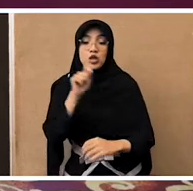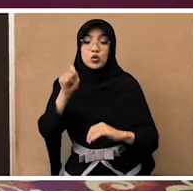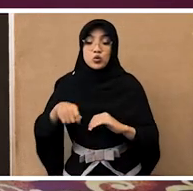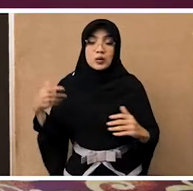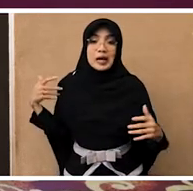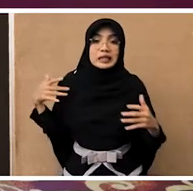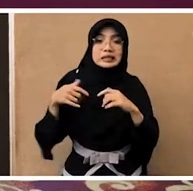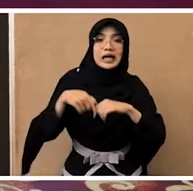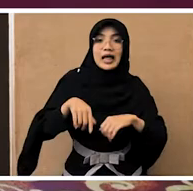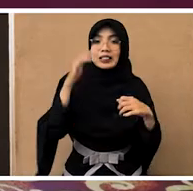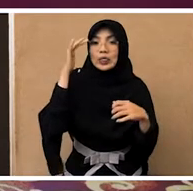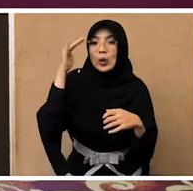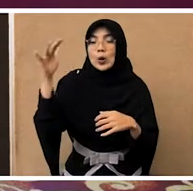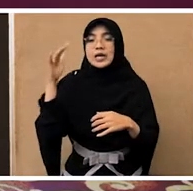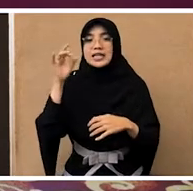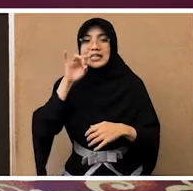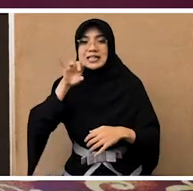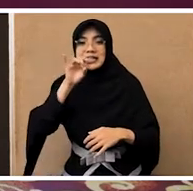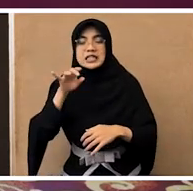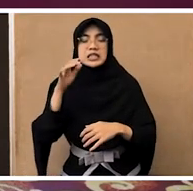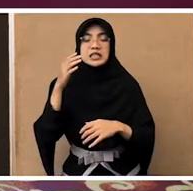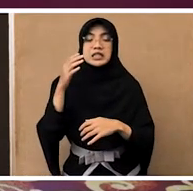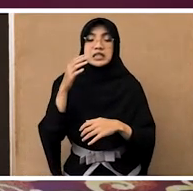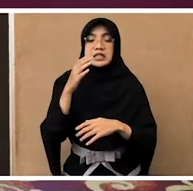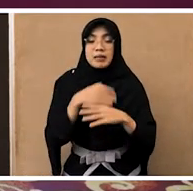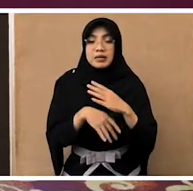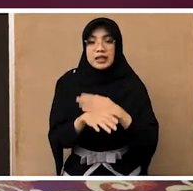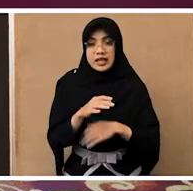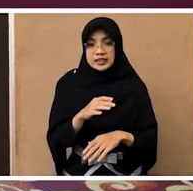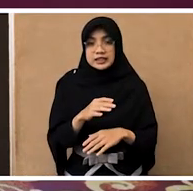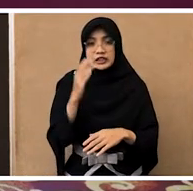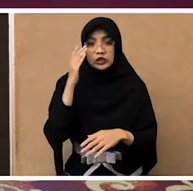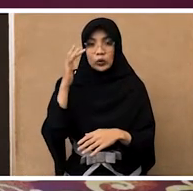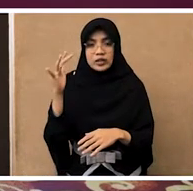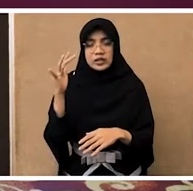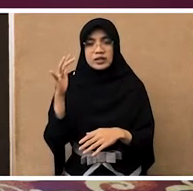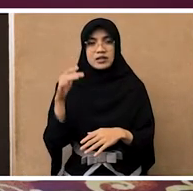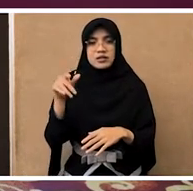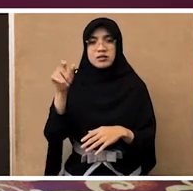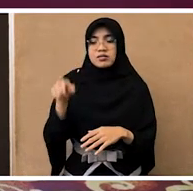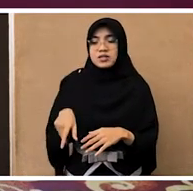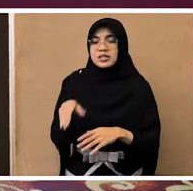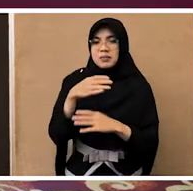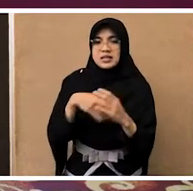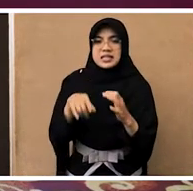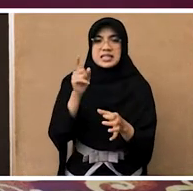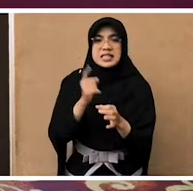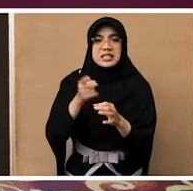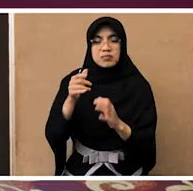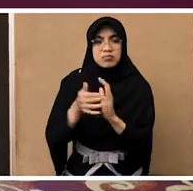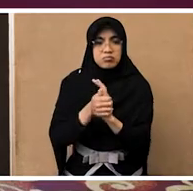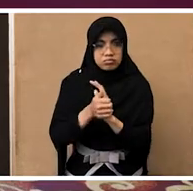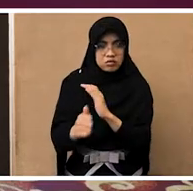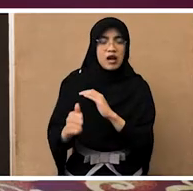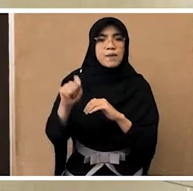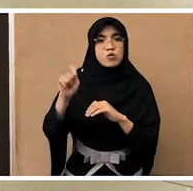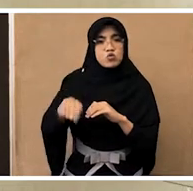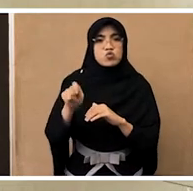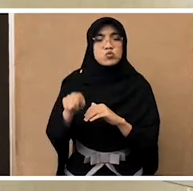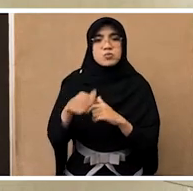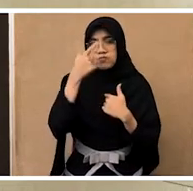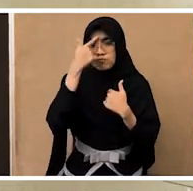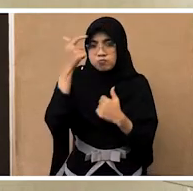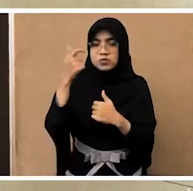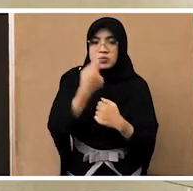apalagi ada teori critical disability teori itu kok penyandangsabilitas intinya adalah cakap hukum